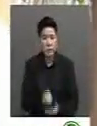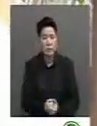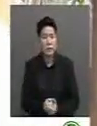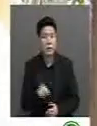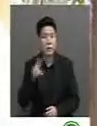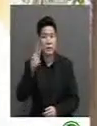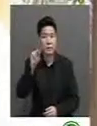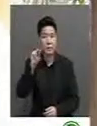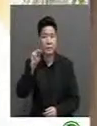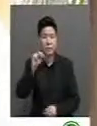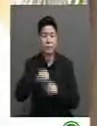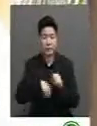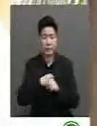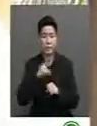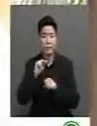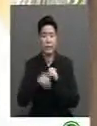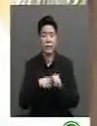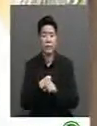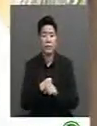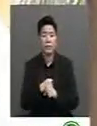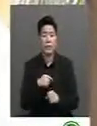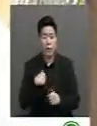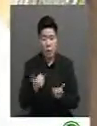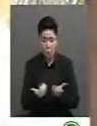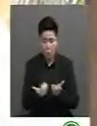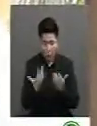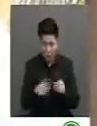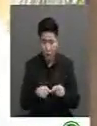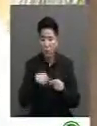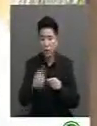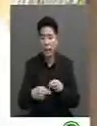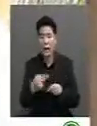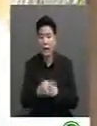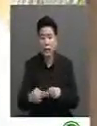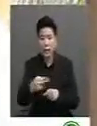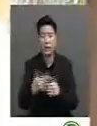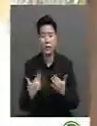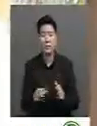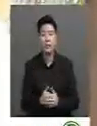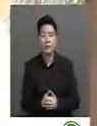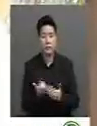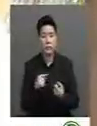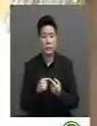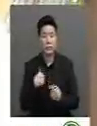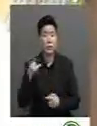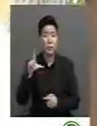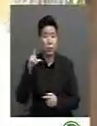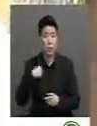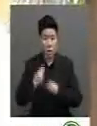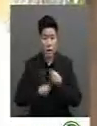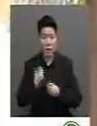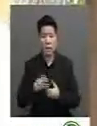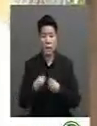ตั้งแต่ปีว่าเลยครับตั้งแต่โลคนโลเองมาถึงร้านหล่ะถึงลุงใ